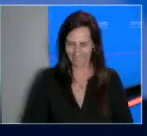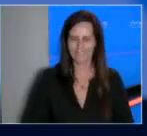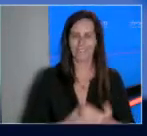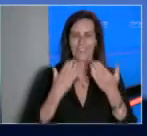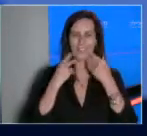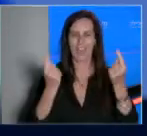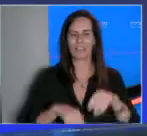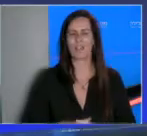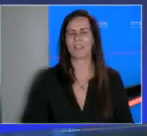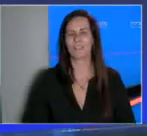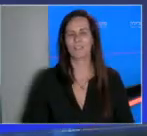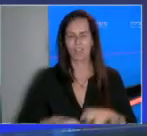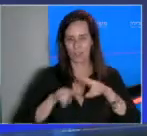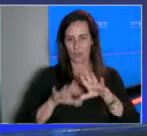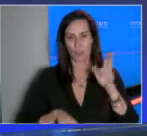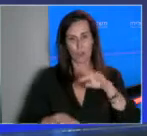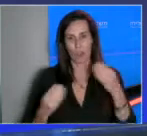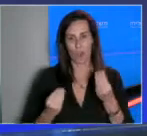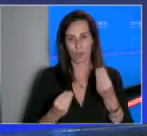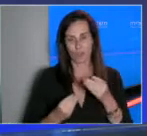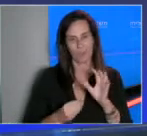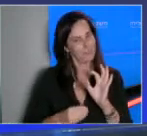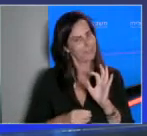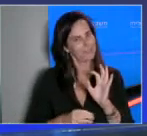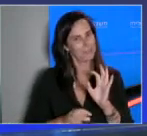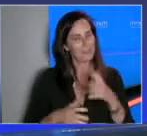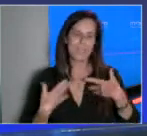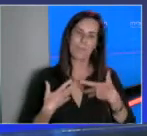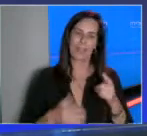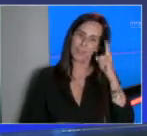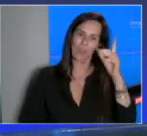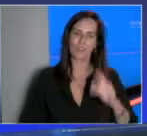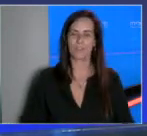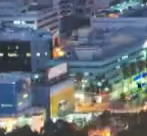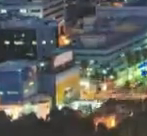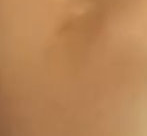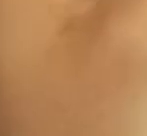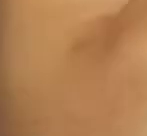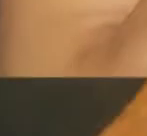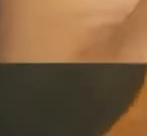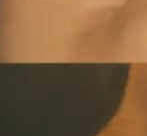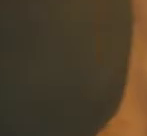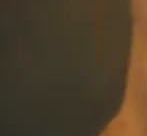לך, שיהיה לך ערב טוב. אל תזוזו, כי יש לנו עוד אייטם שהוא דווקא די משמח, אני חושב. אל תזוזו.